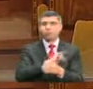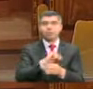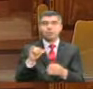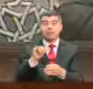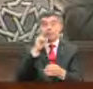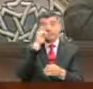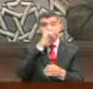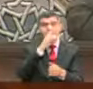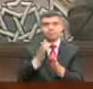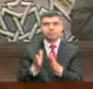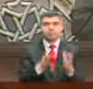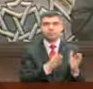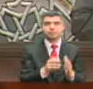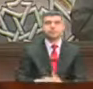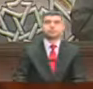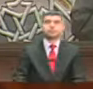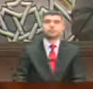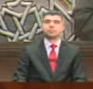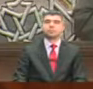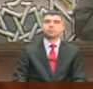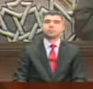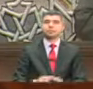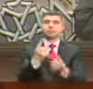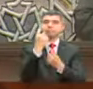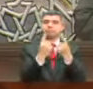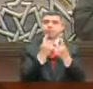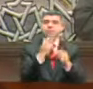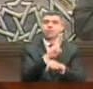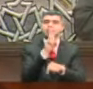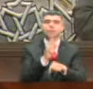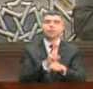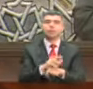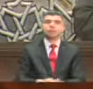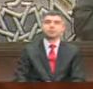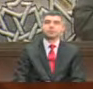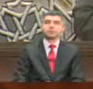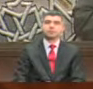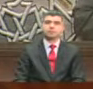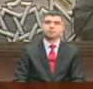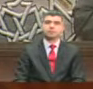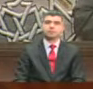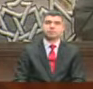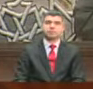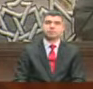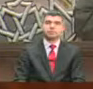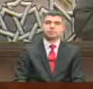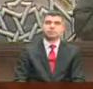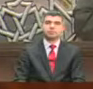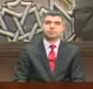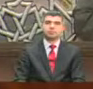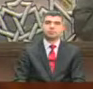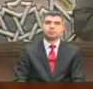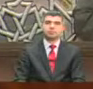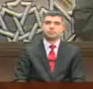النائب. هل هناك تعقيب اضافي؟ تفضل السيد النائب في اطار تعقيب اضافي، تفضل.